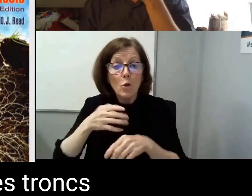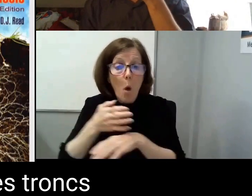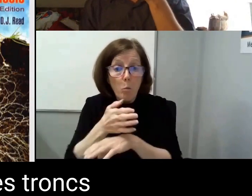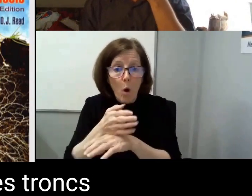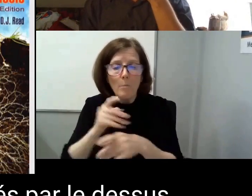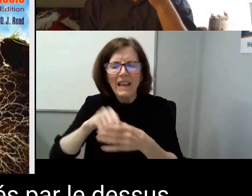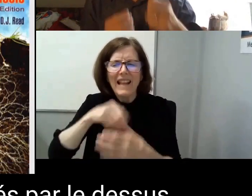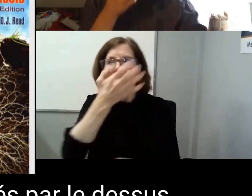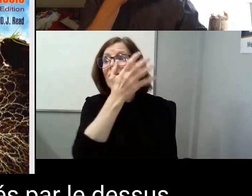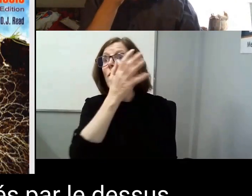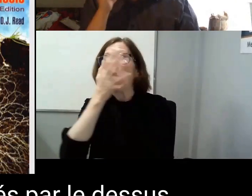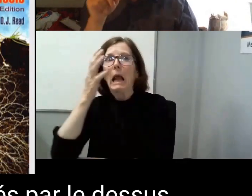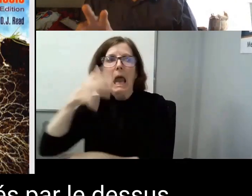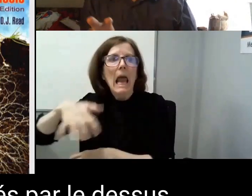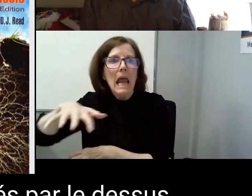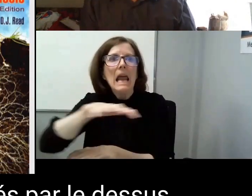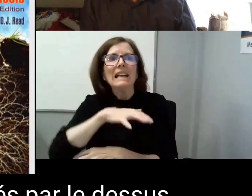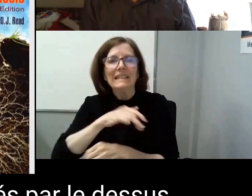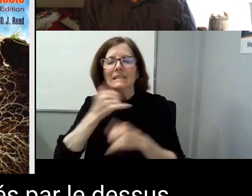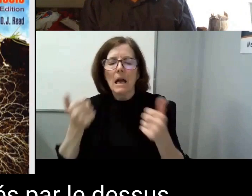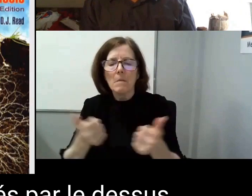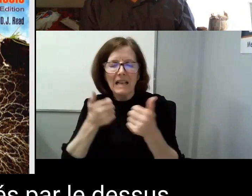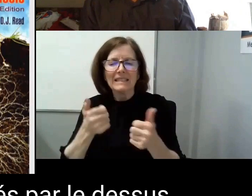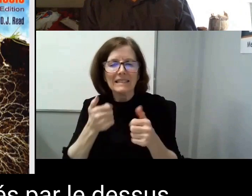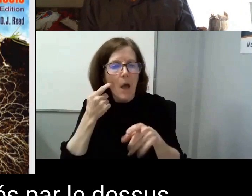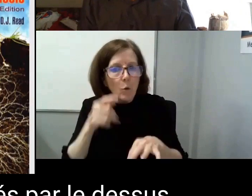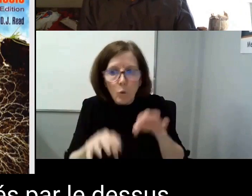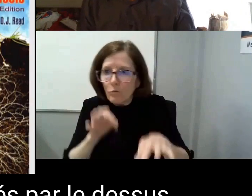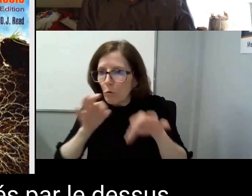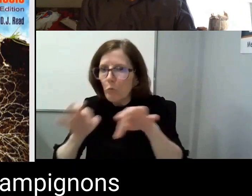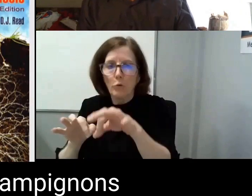directement du sol. En fait, c'est parce qu'ils sont connectés par le dessus.